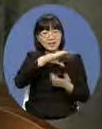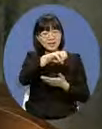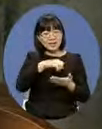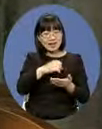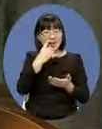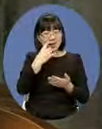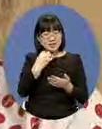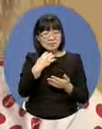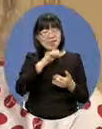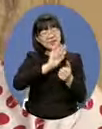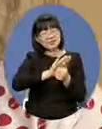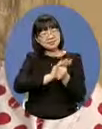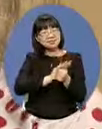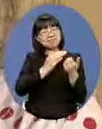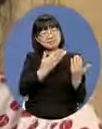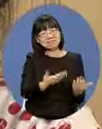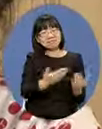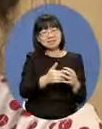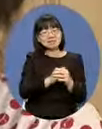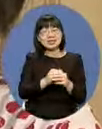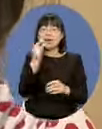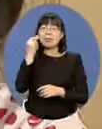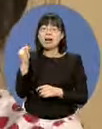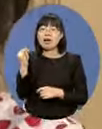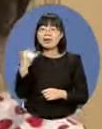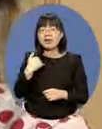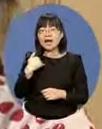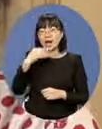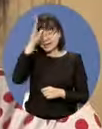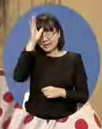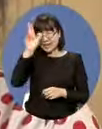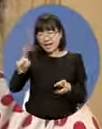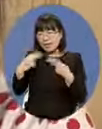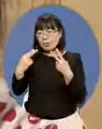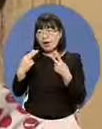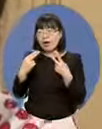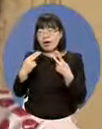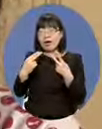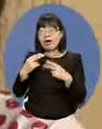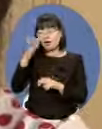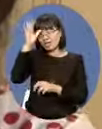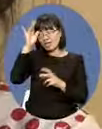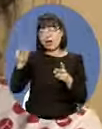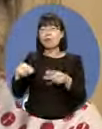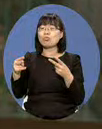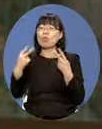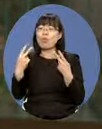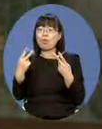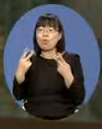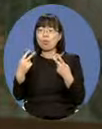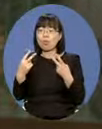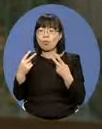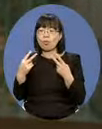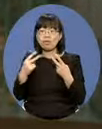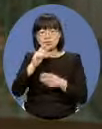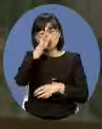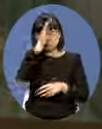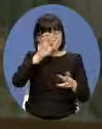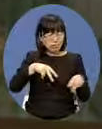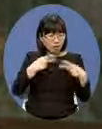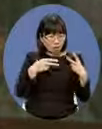와. 엄마가 예쁘게 입혀줄게. 엄마, 그럼 나 라면. 응? 라면.